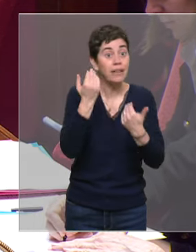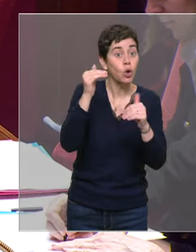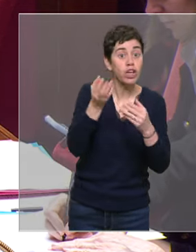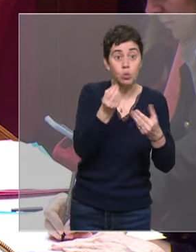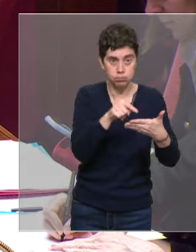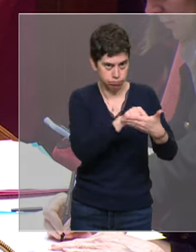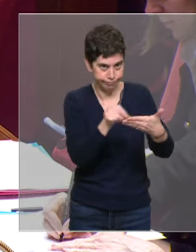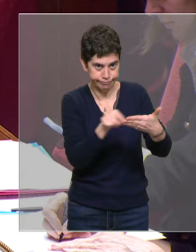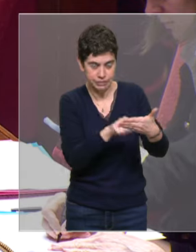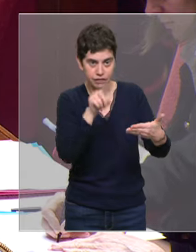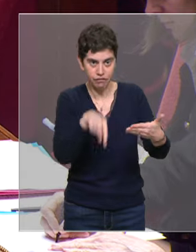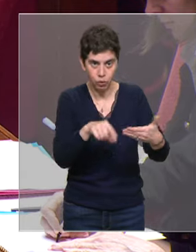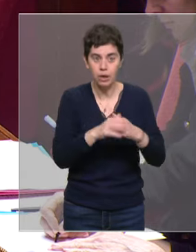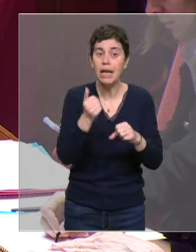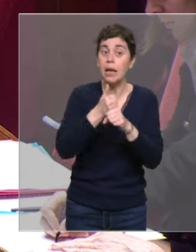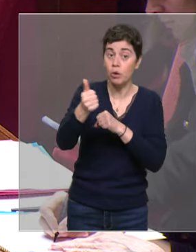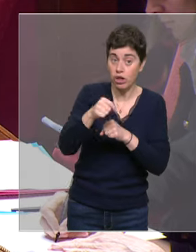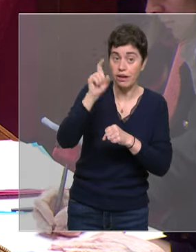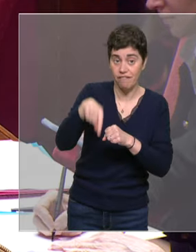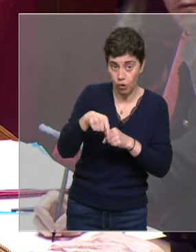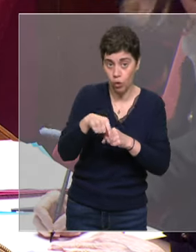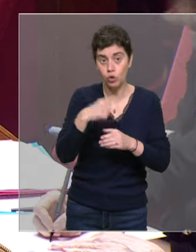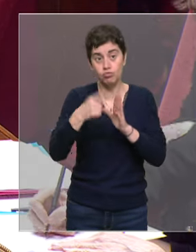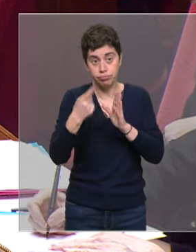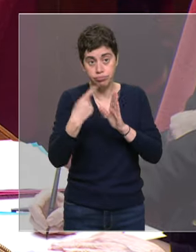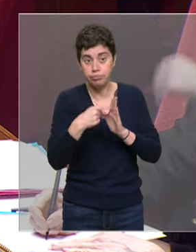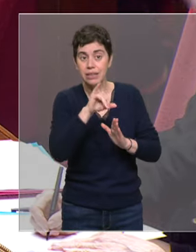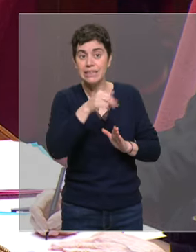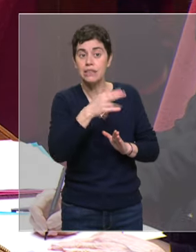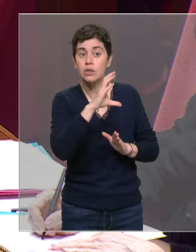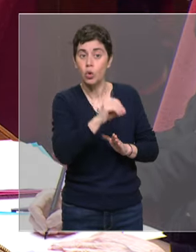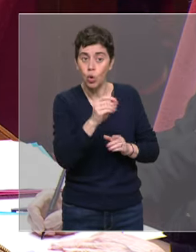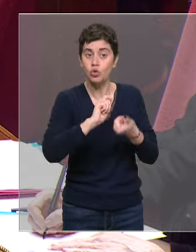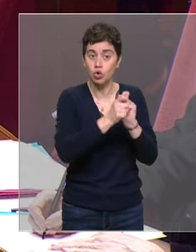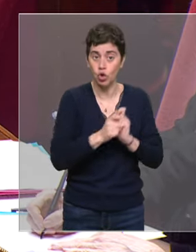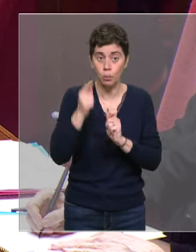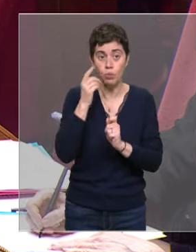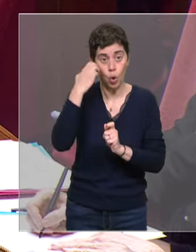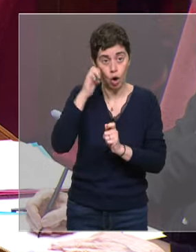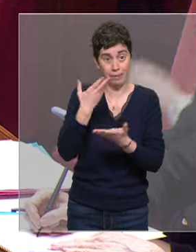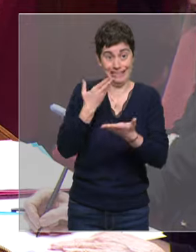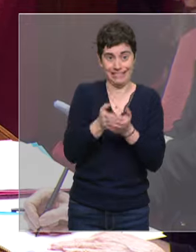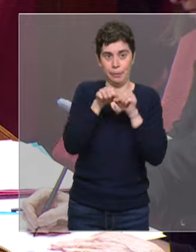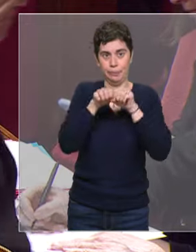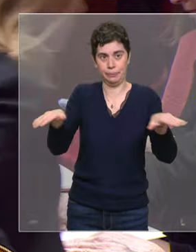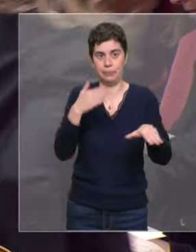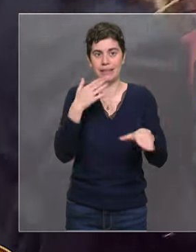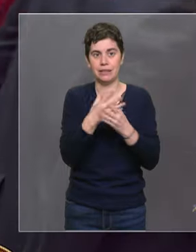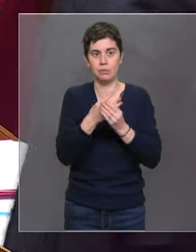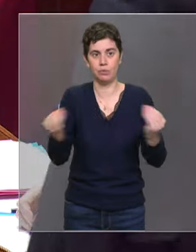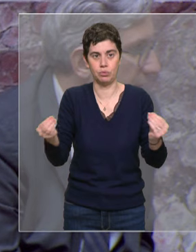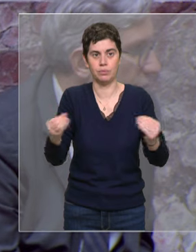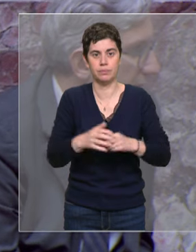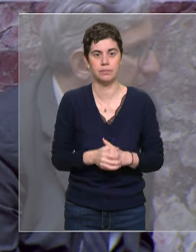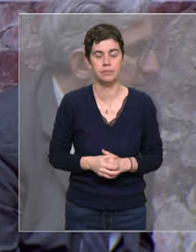l'an prochain à l'Europe, merci, dans la révision du règlement INCO, de le porter dans l'Europe entière. Je vous remercie. Merci beaucoup, madame la